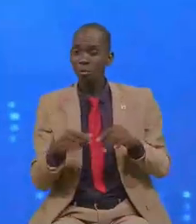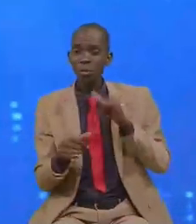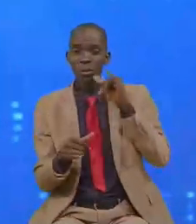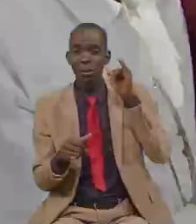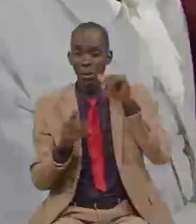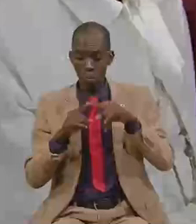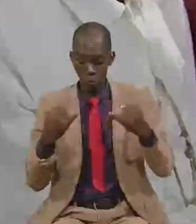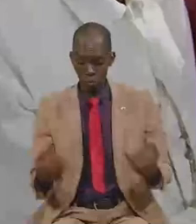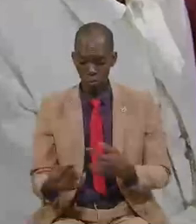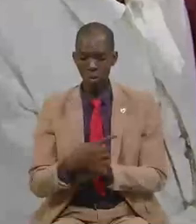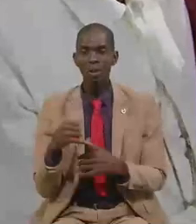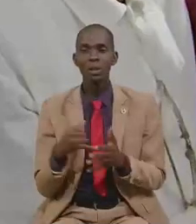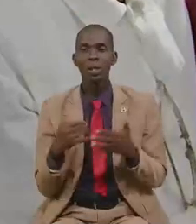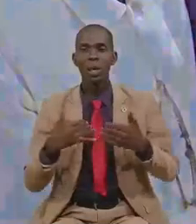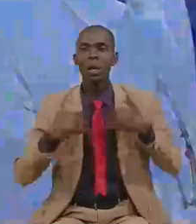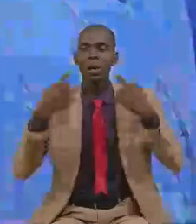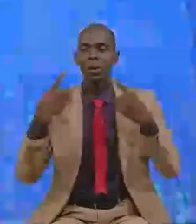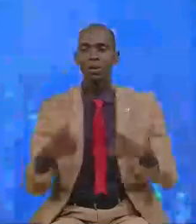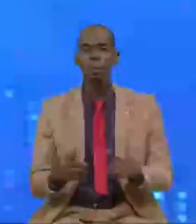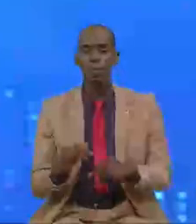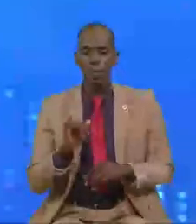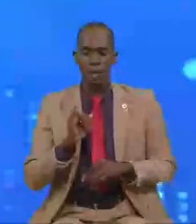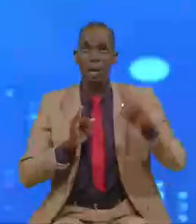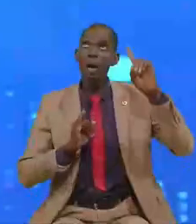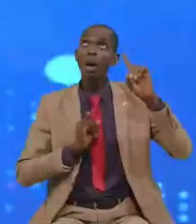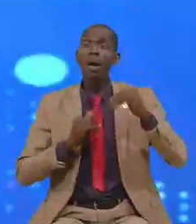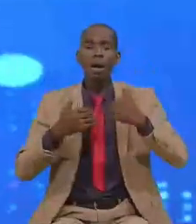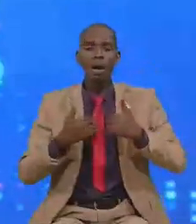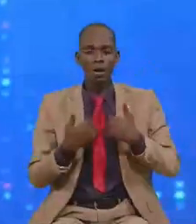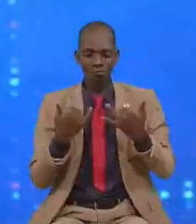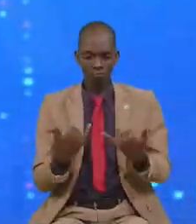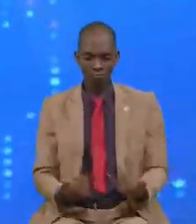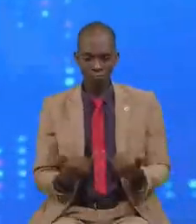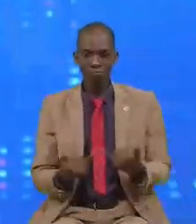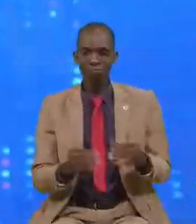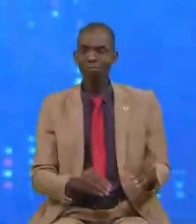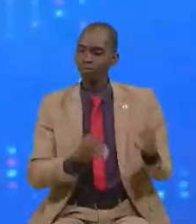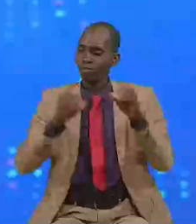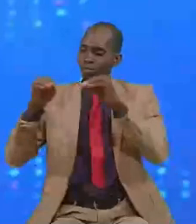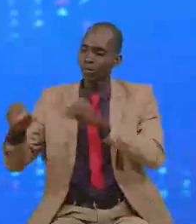arriver. Je t'établis aujourd'hui sur les nations